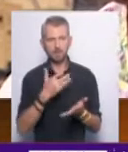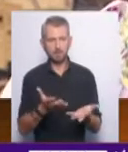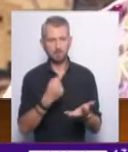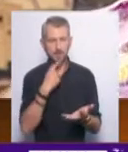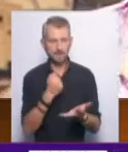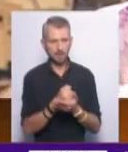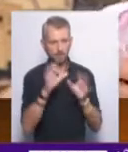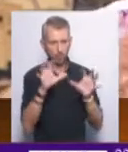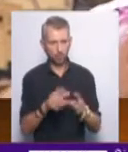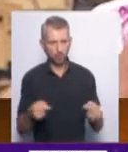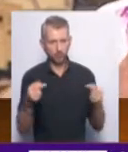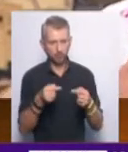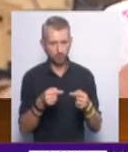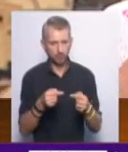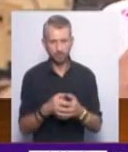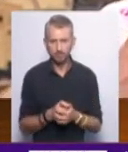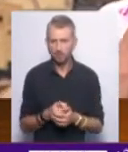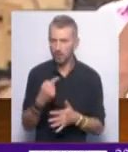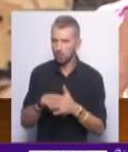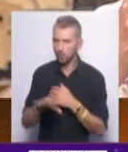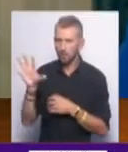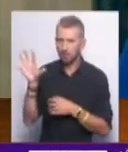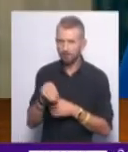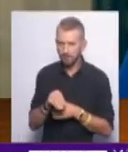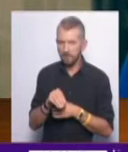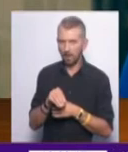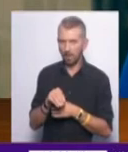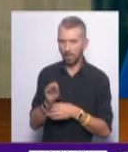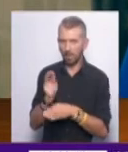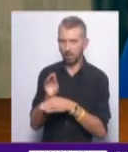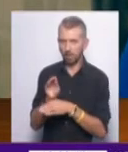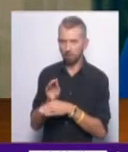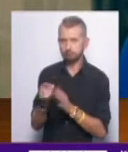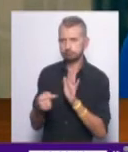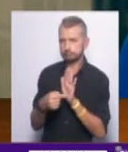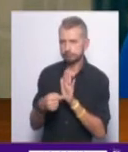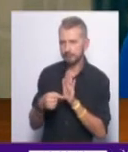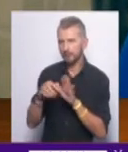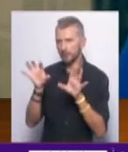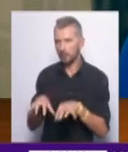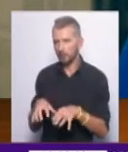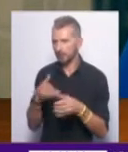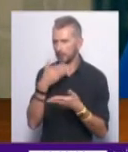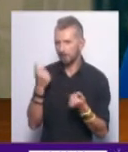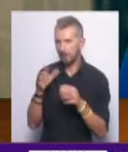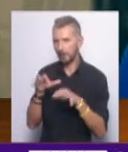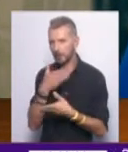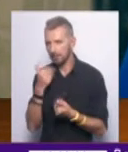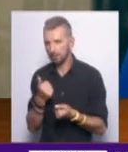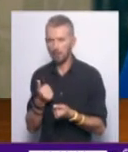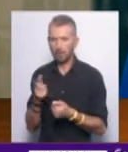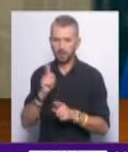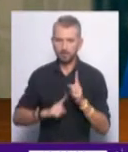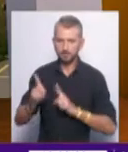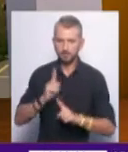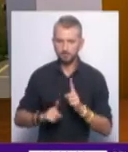закону відповідно. Тобто все ж таки скидають на те, що законодавчої бази відповідної немає для того, щоб ми могли конкретно